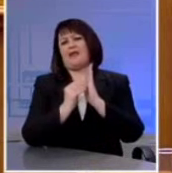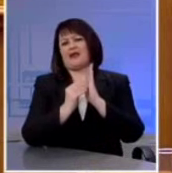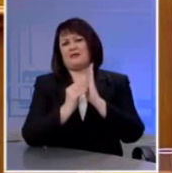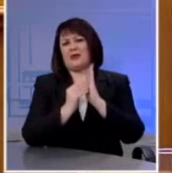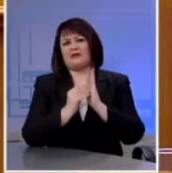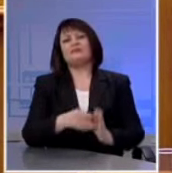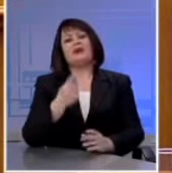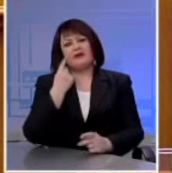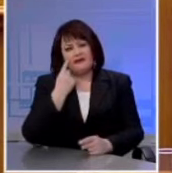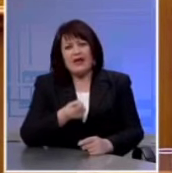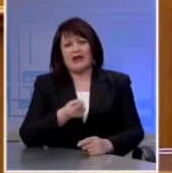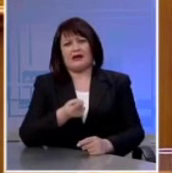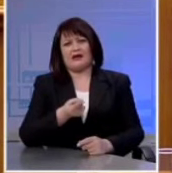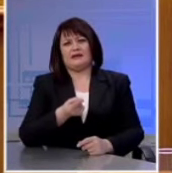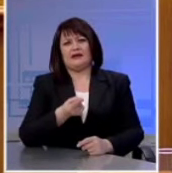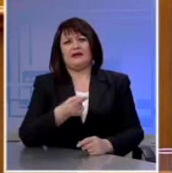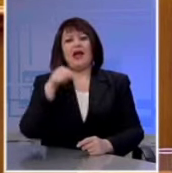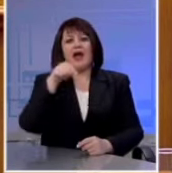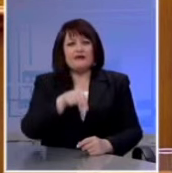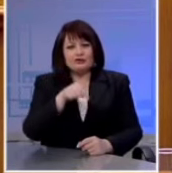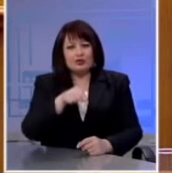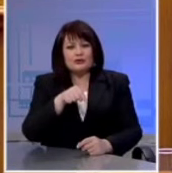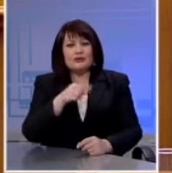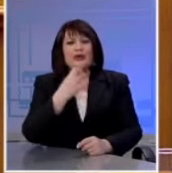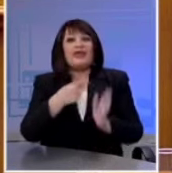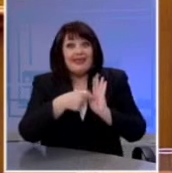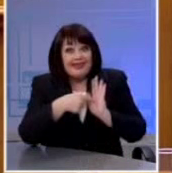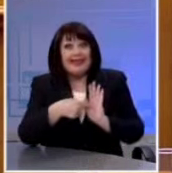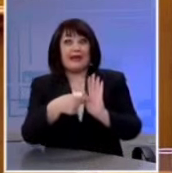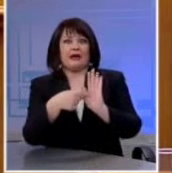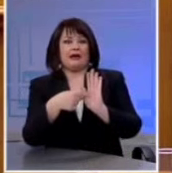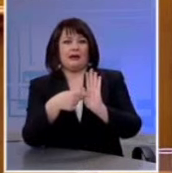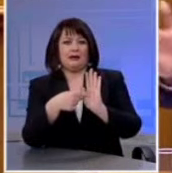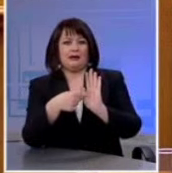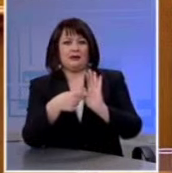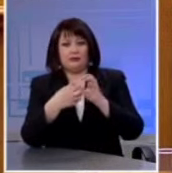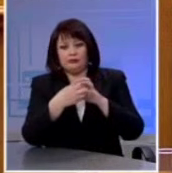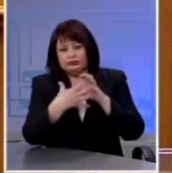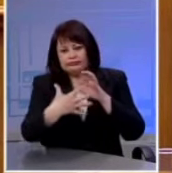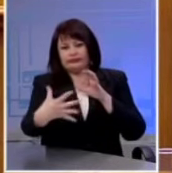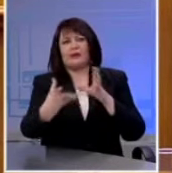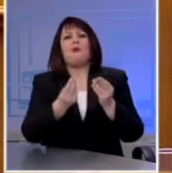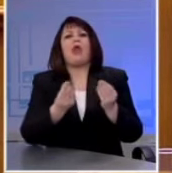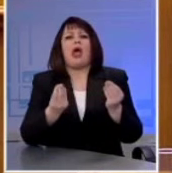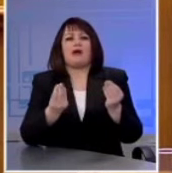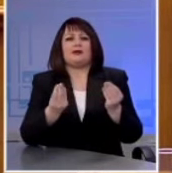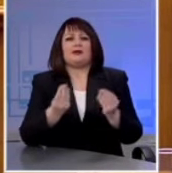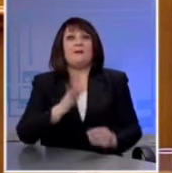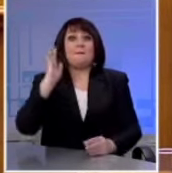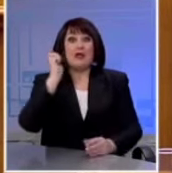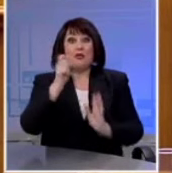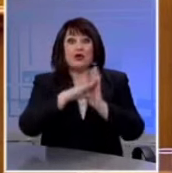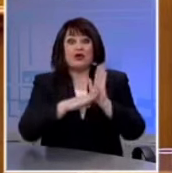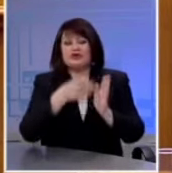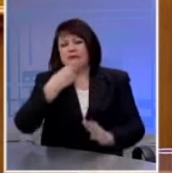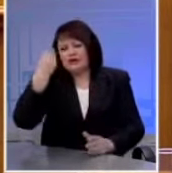που λειτουργεί ως θριαλίδα και σύμβολο, εγώ θα έλεγα, του ξεπεσμού του παλιού πολιτικού